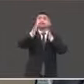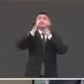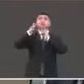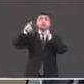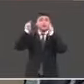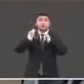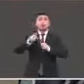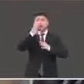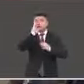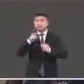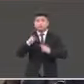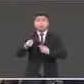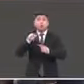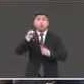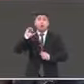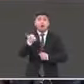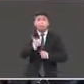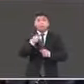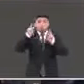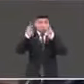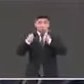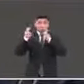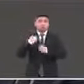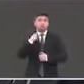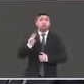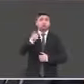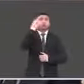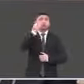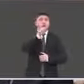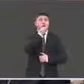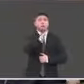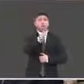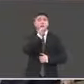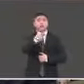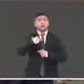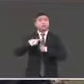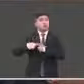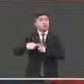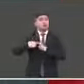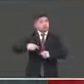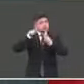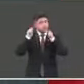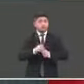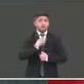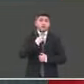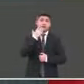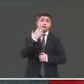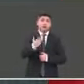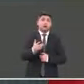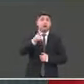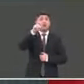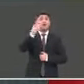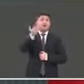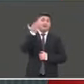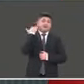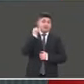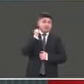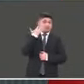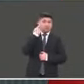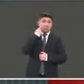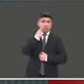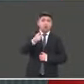larımızı yakından ilgilendiren pek çok müjdeyi kendileriyle paylaştık önceki gün de